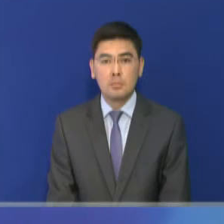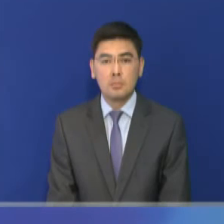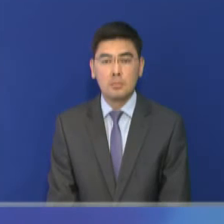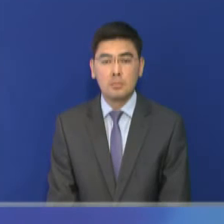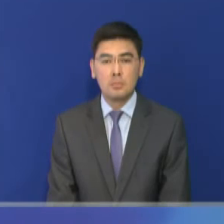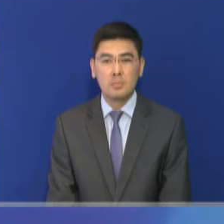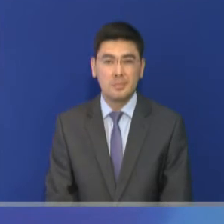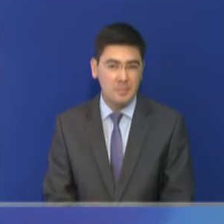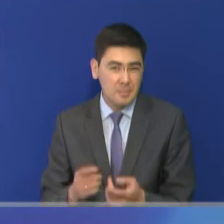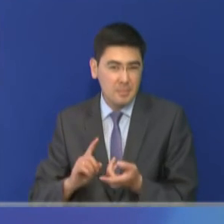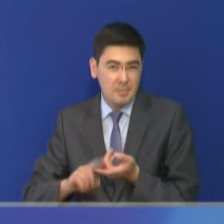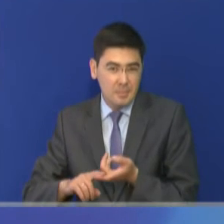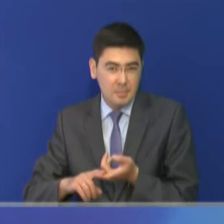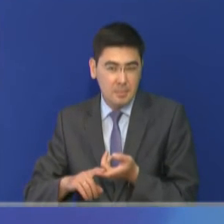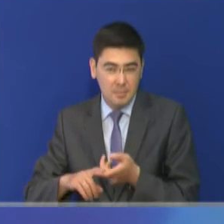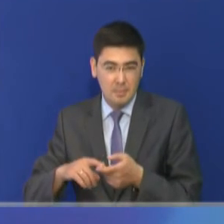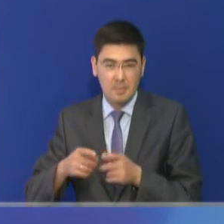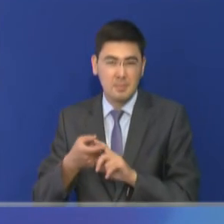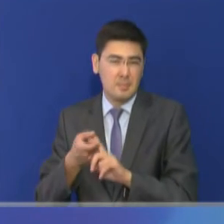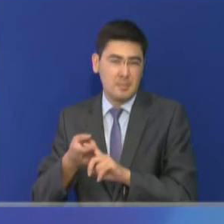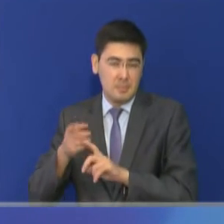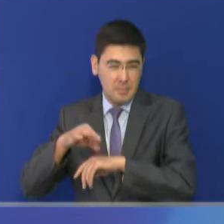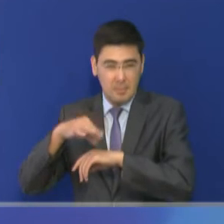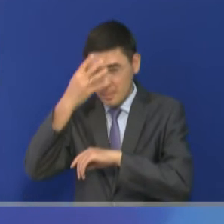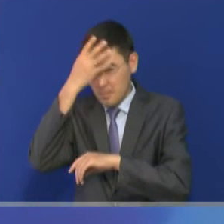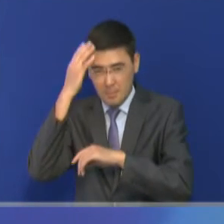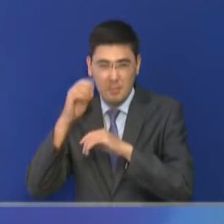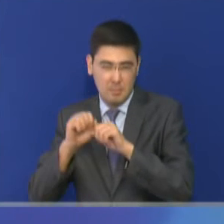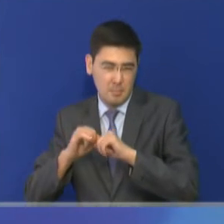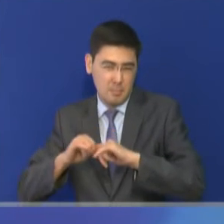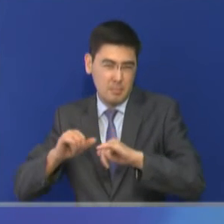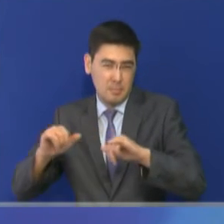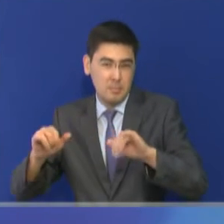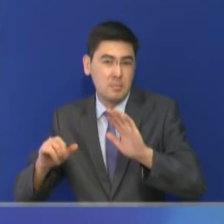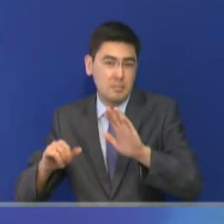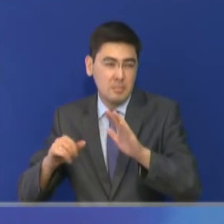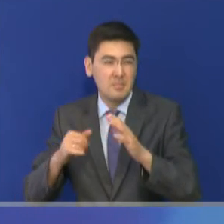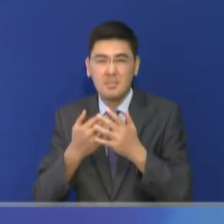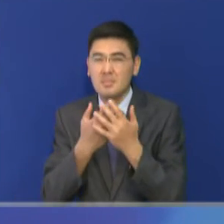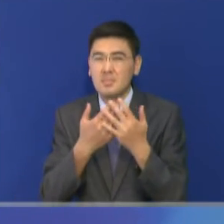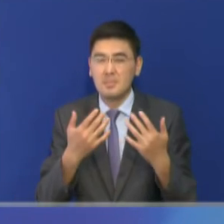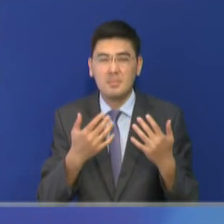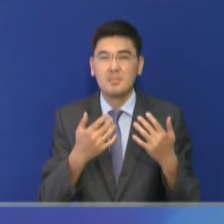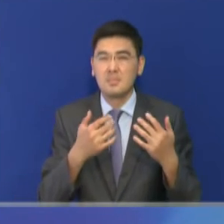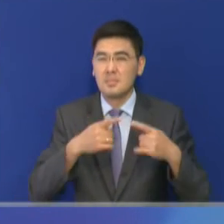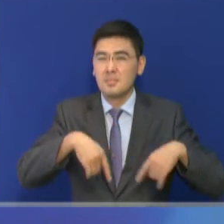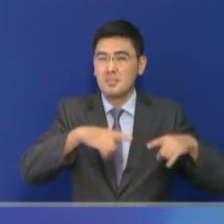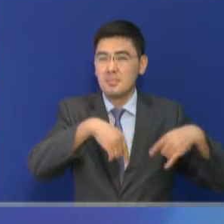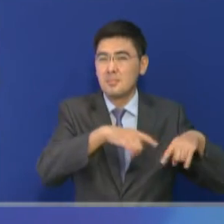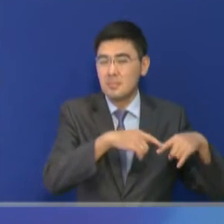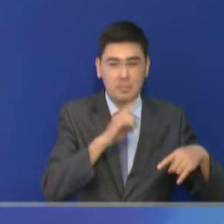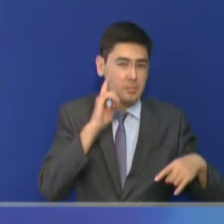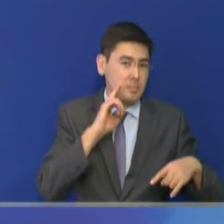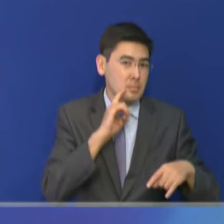В связи с распространением коронавирусной инфекции в стране многие организации, в особенности спортивные, временно приостановили свою деятельность или перешли